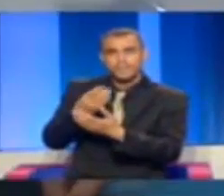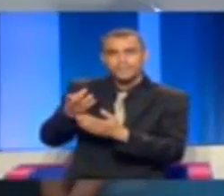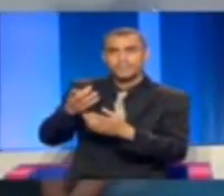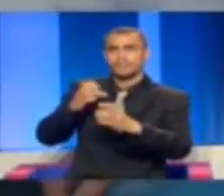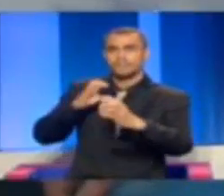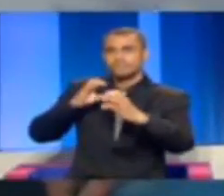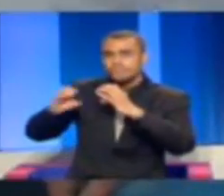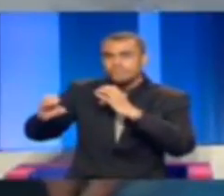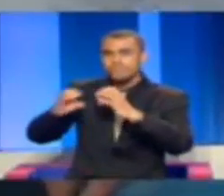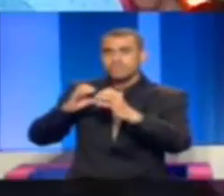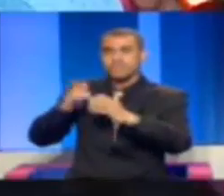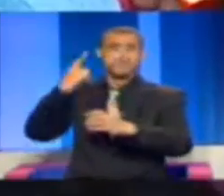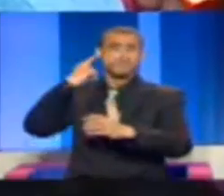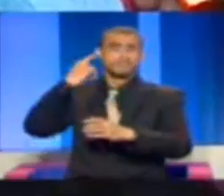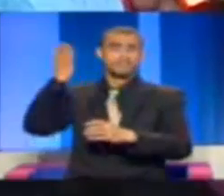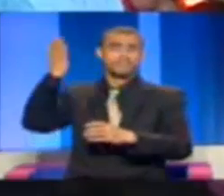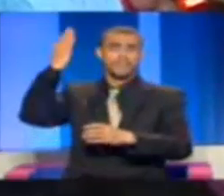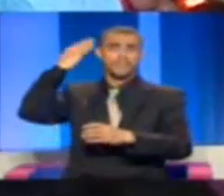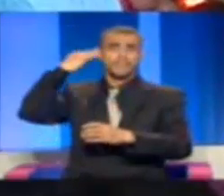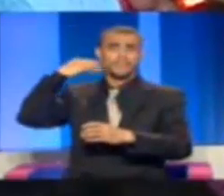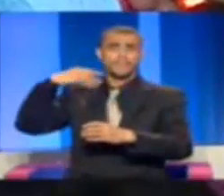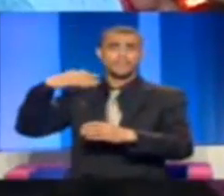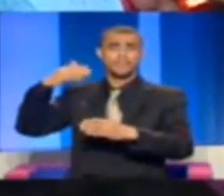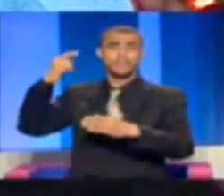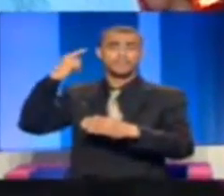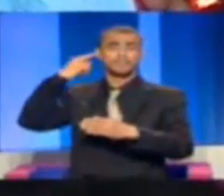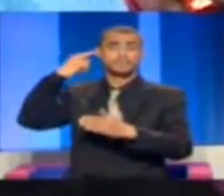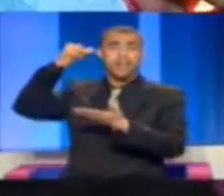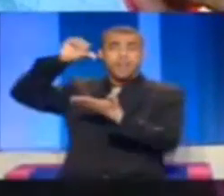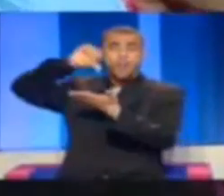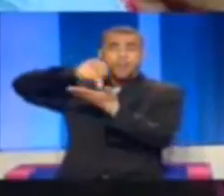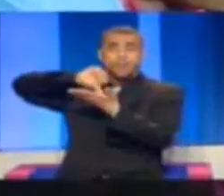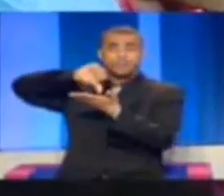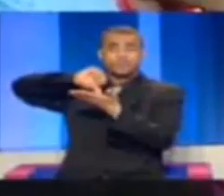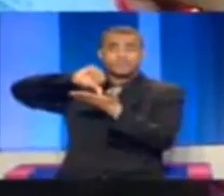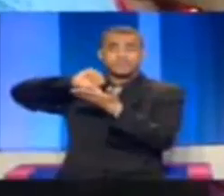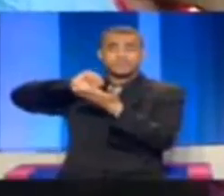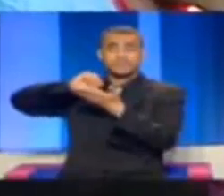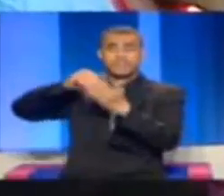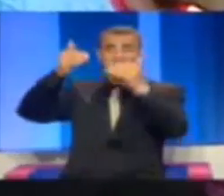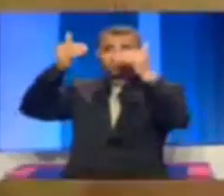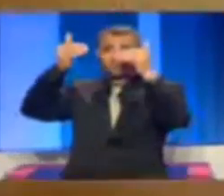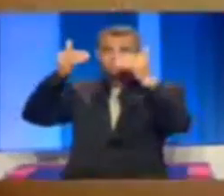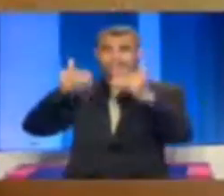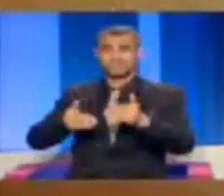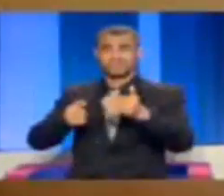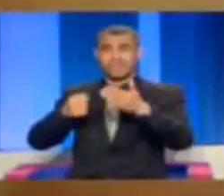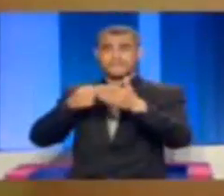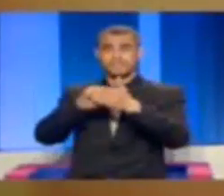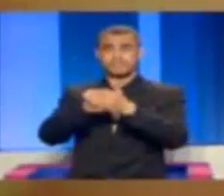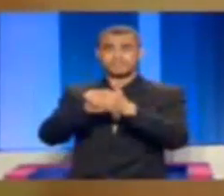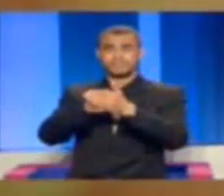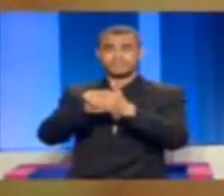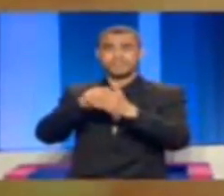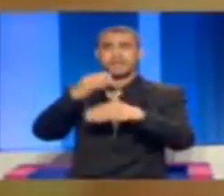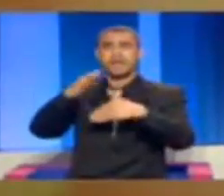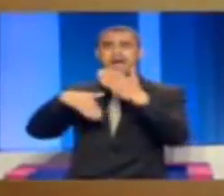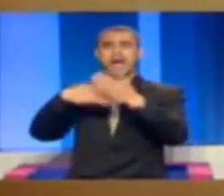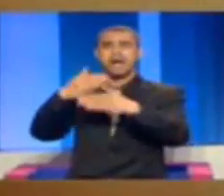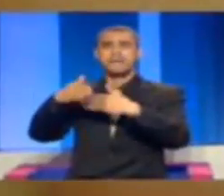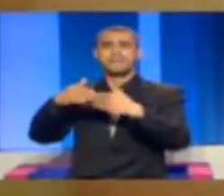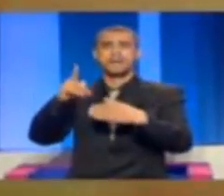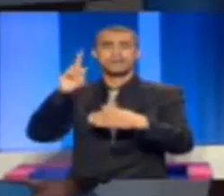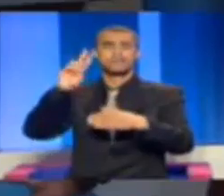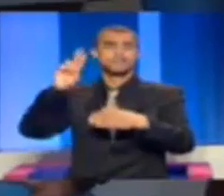الآخرين. التهاب على مستوى الأذن الوسطى تسبب في انسداد القناة السمعية أفضى إلى إصابة الطفلة